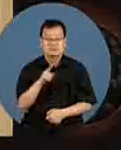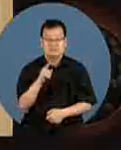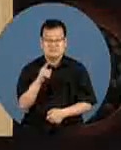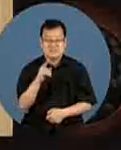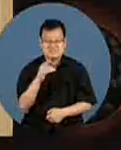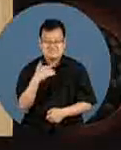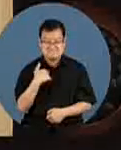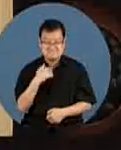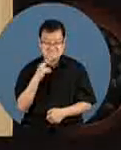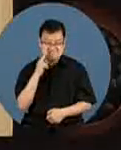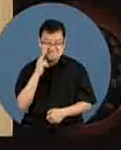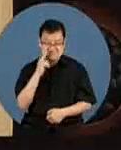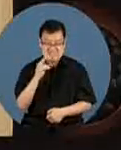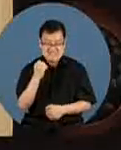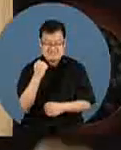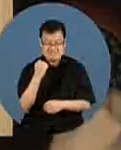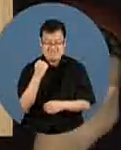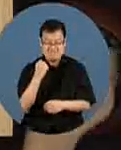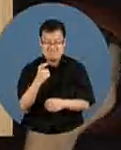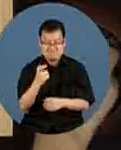최강으로 버텨요.